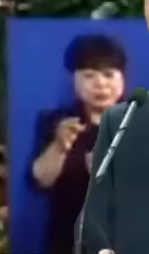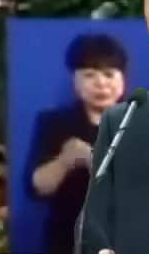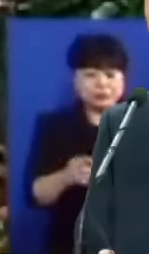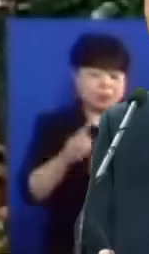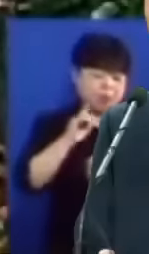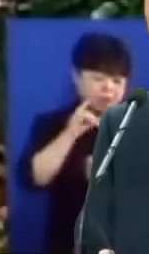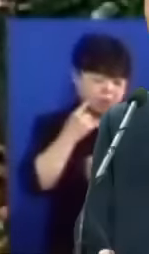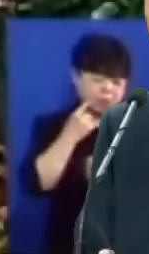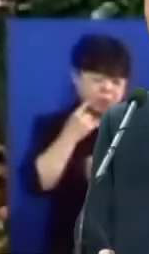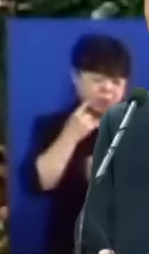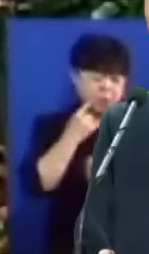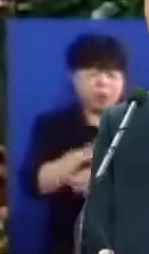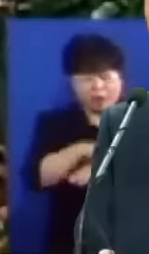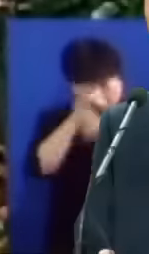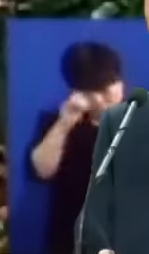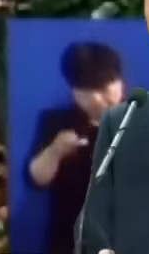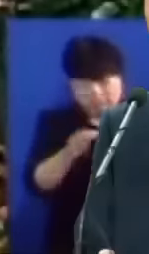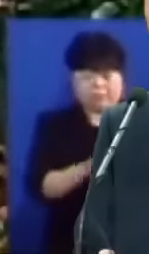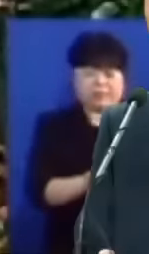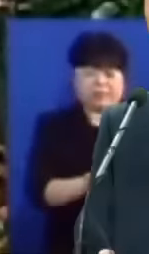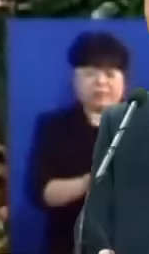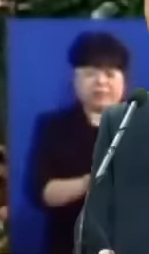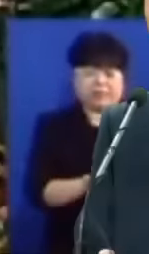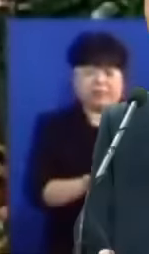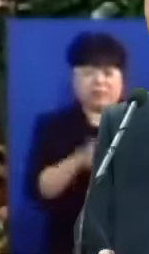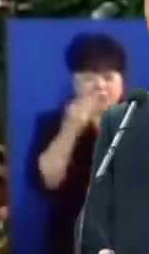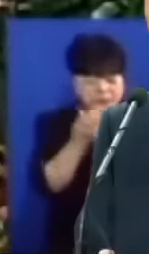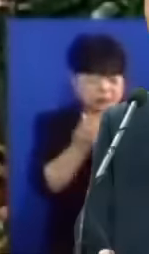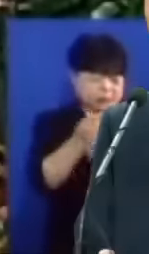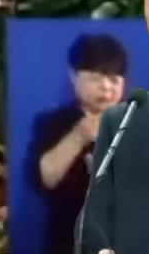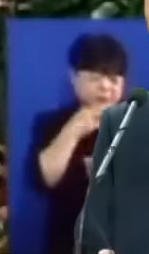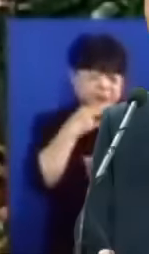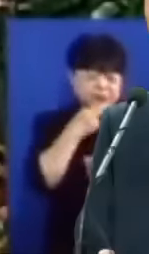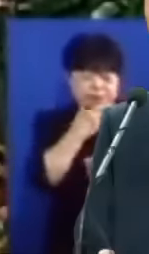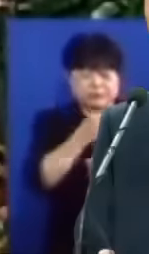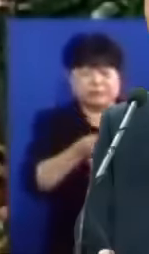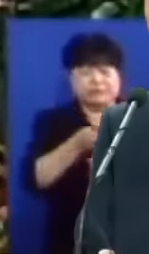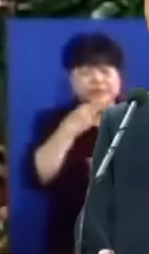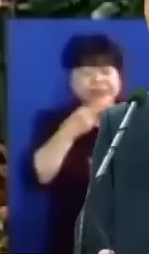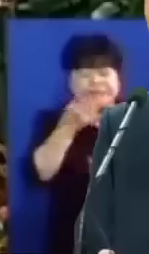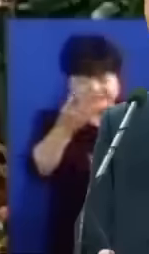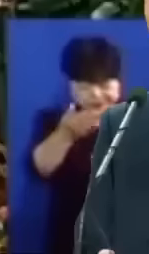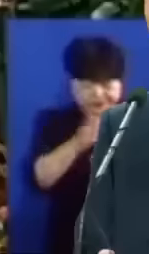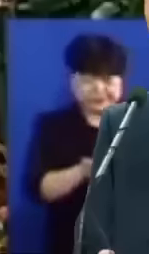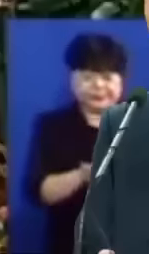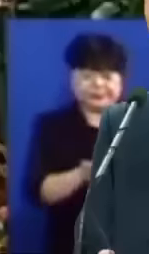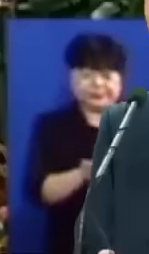미모는 허망하고 불만족하고 불행하게 짝이 없는